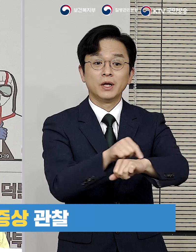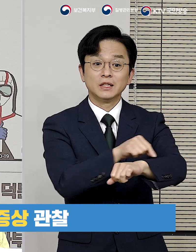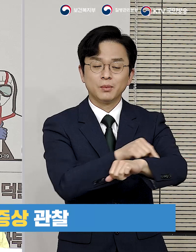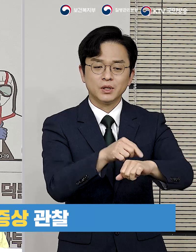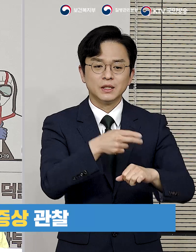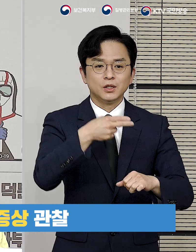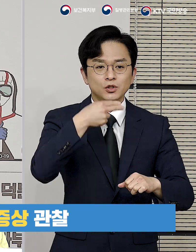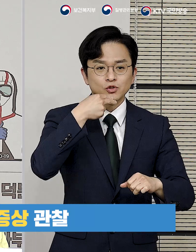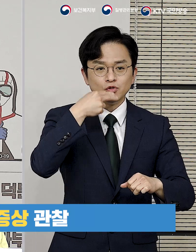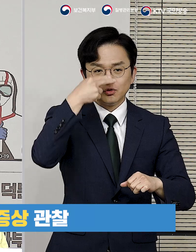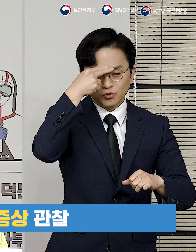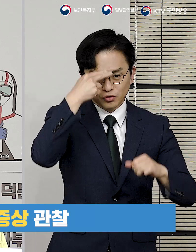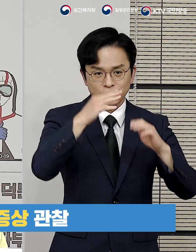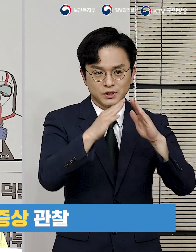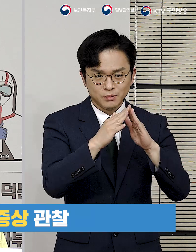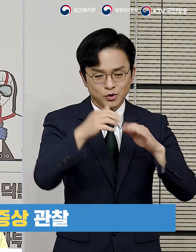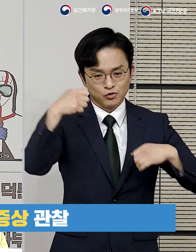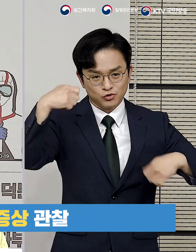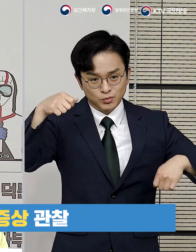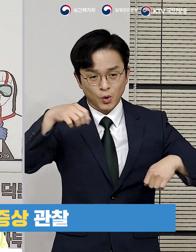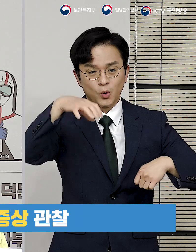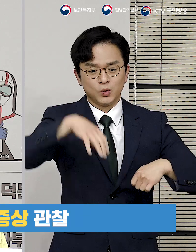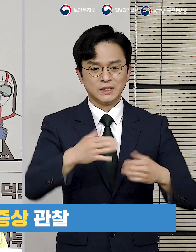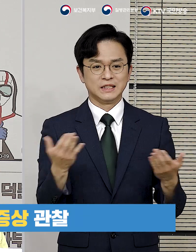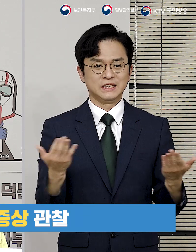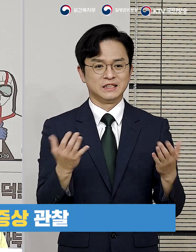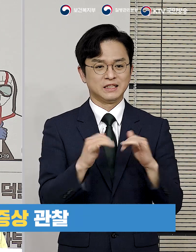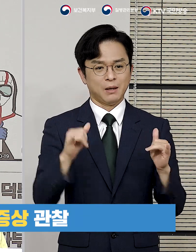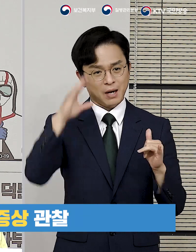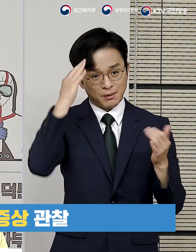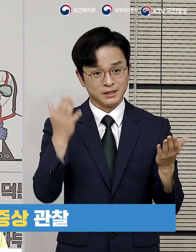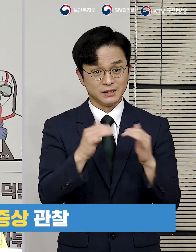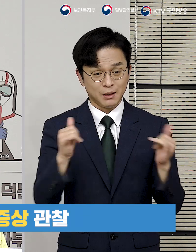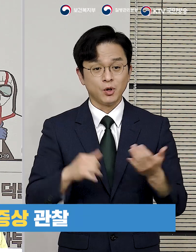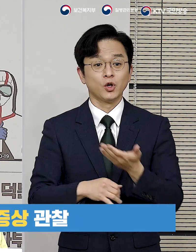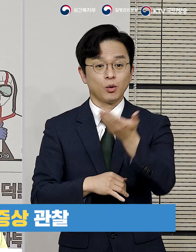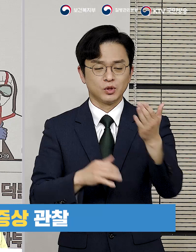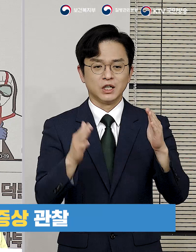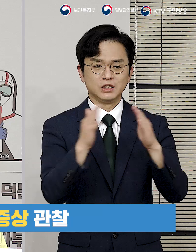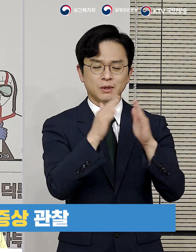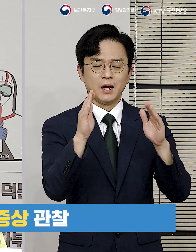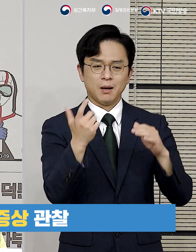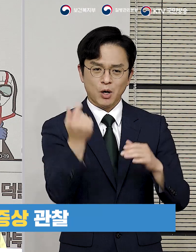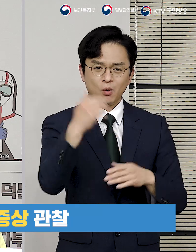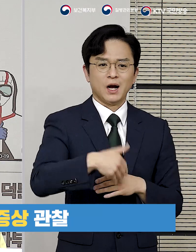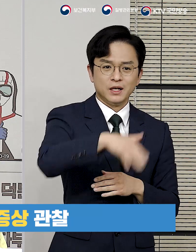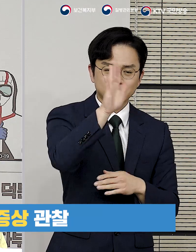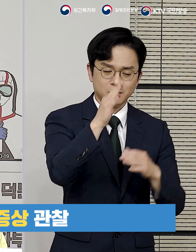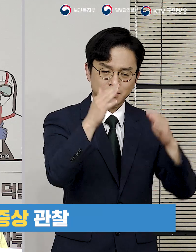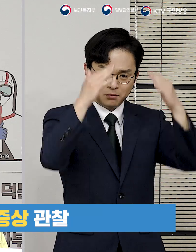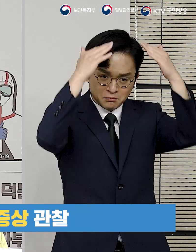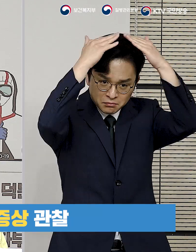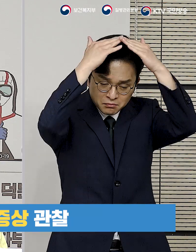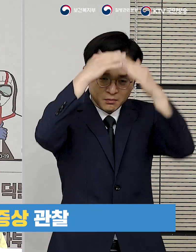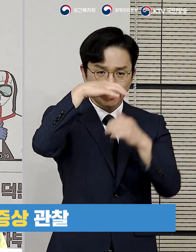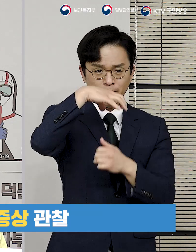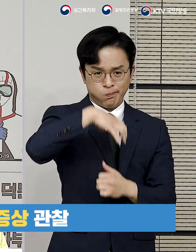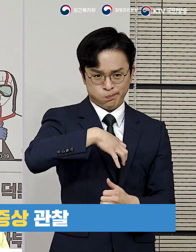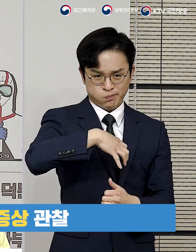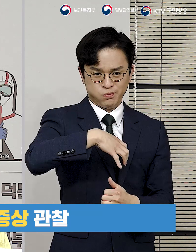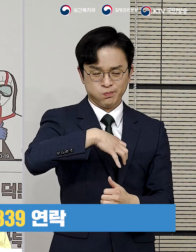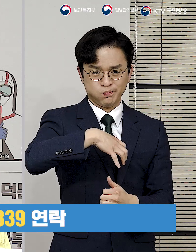특히 다중이용시설에 종사하시는 경우는 집으로 귀가해서 증상을 관찰해 주실 것을